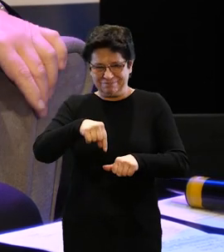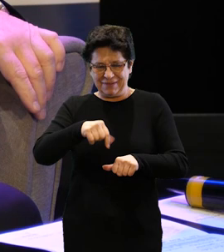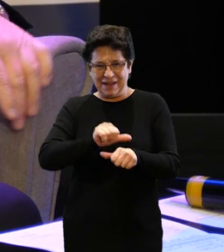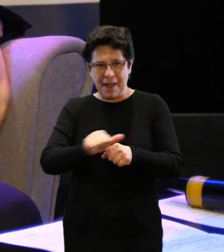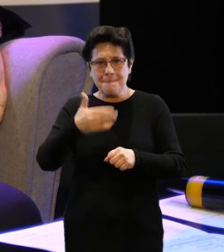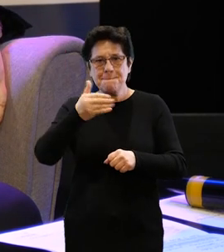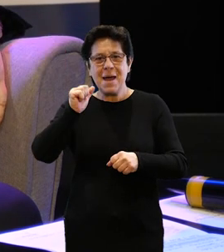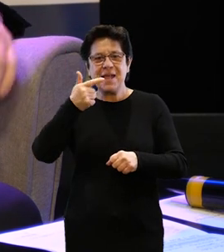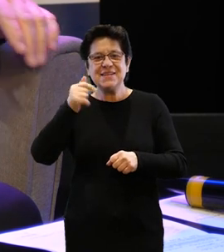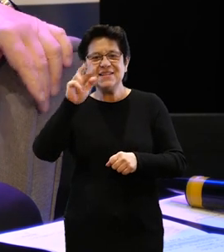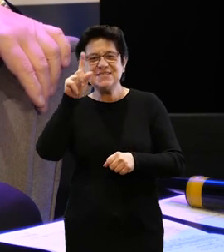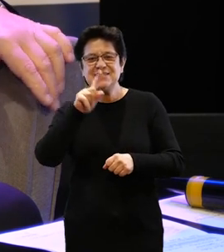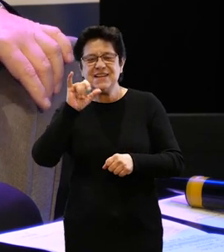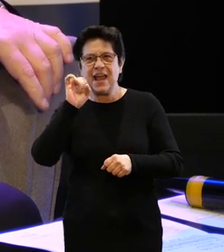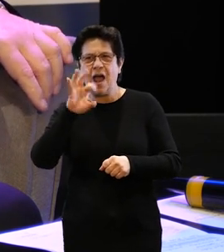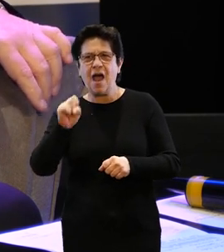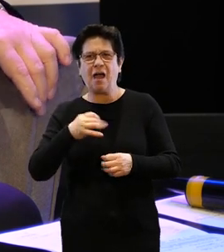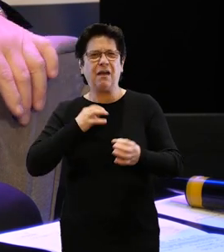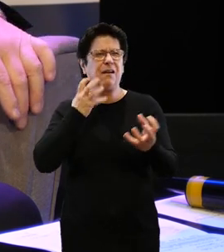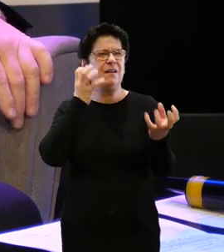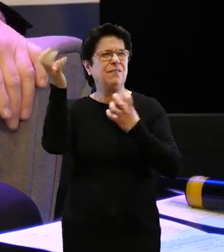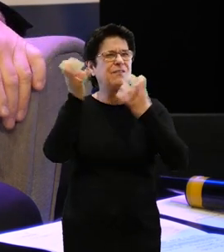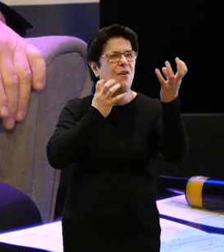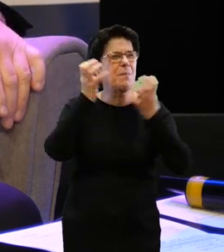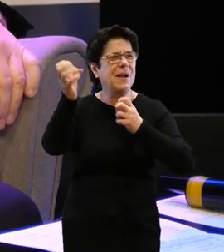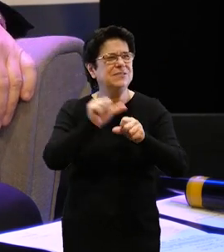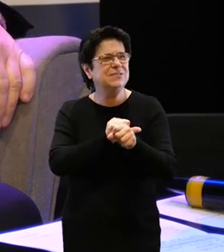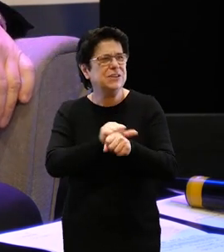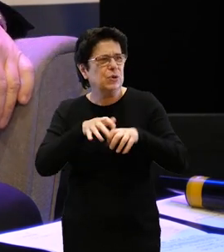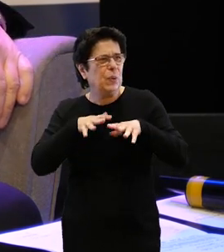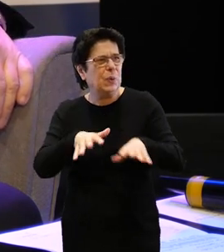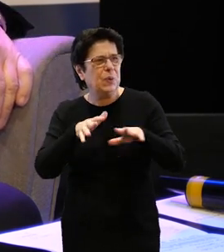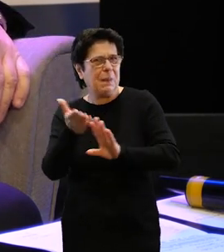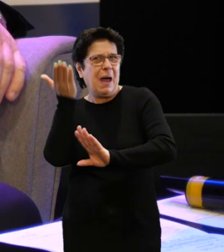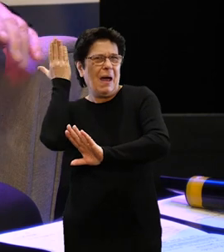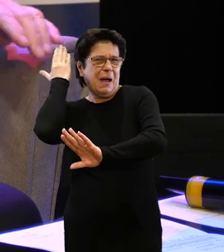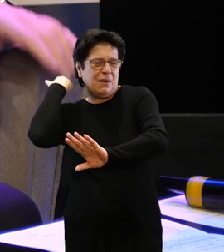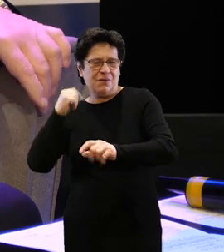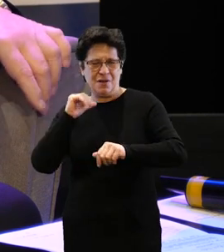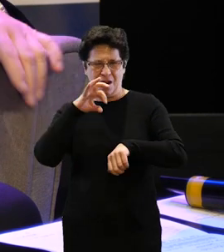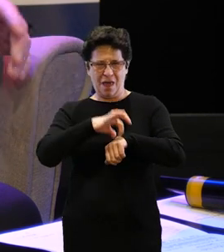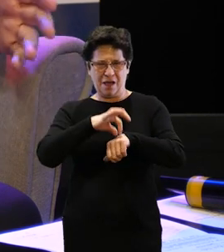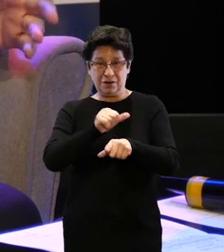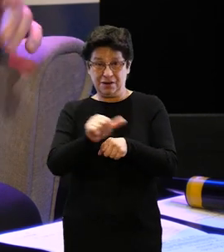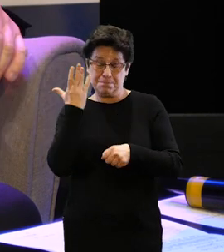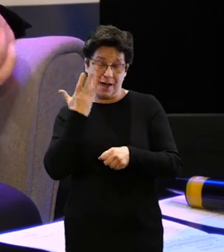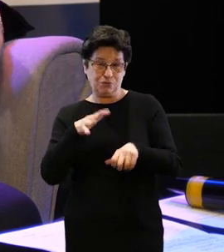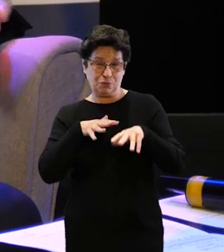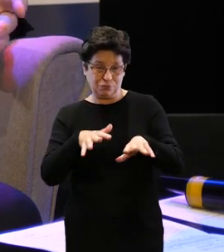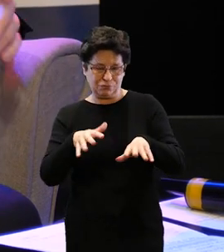zasadzie natłok tych wszystkich informacji dotyczących dawnych lekarzy jest bardzo duży Ja